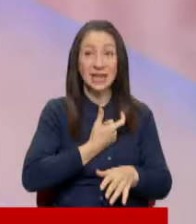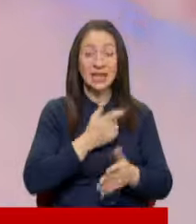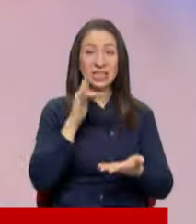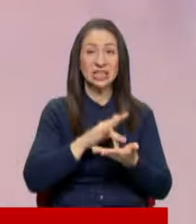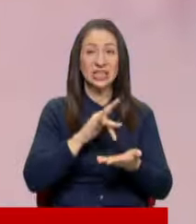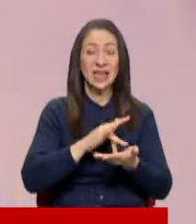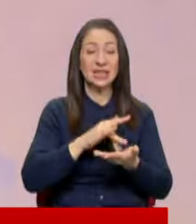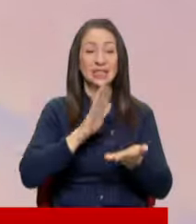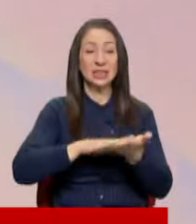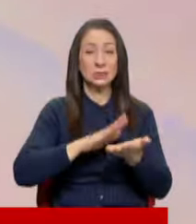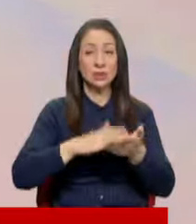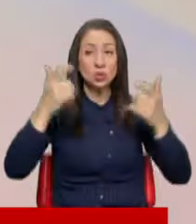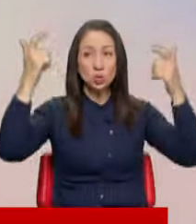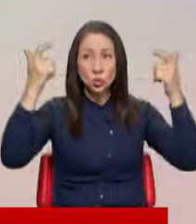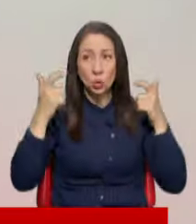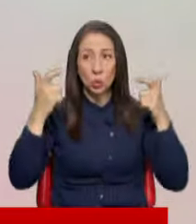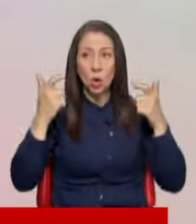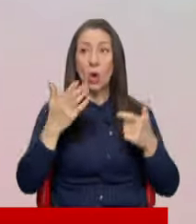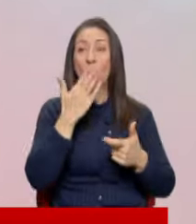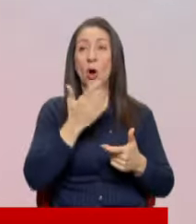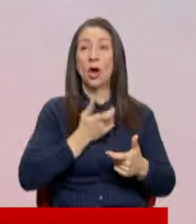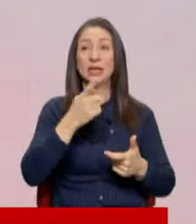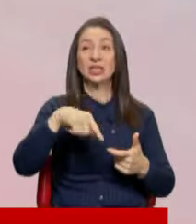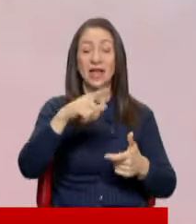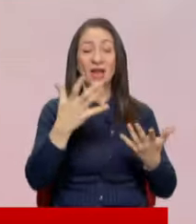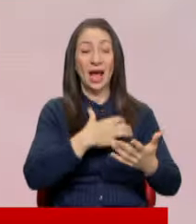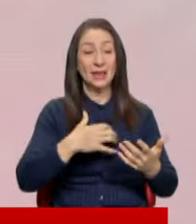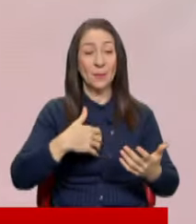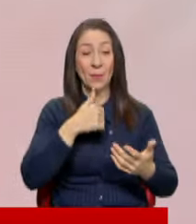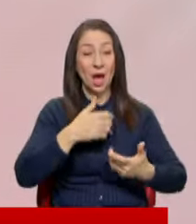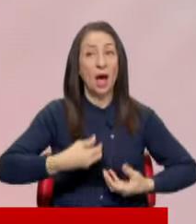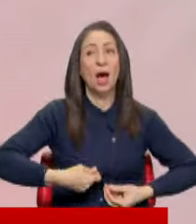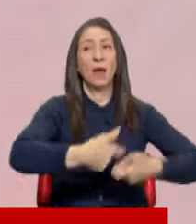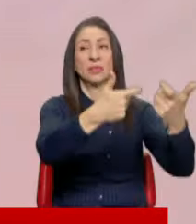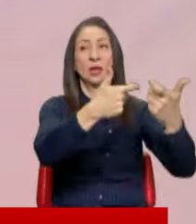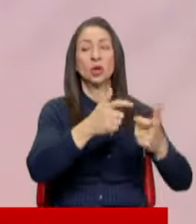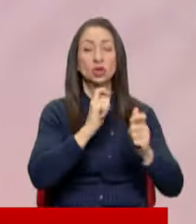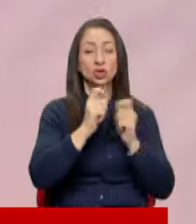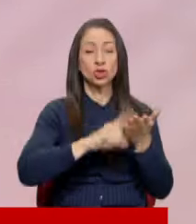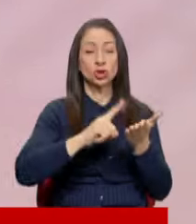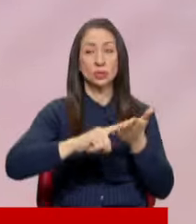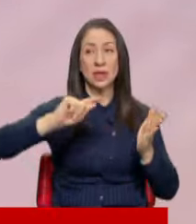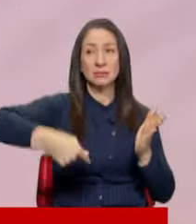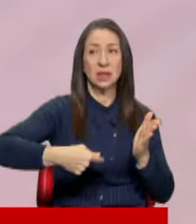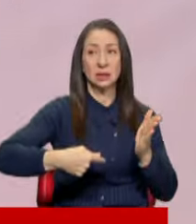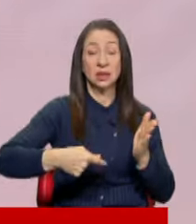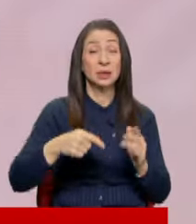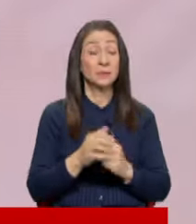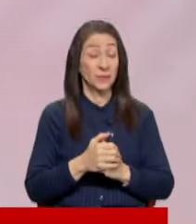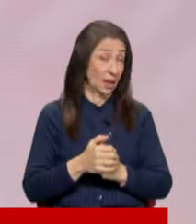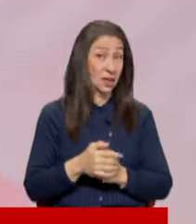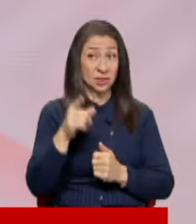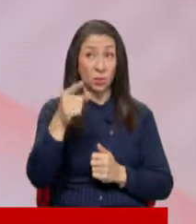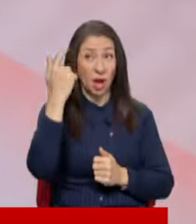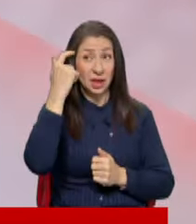cezai ve tazminat sorumluluğunu öğrencilere ve velilerine atan sözleşme imzalatıldı şimdi bu